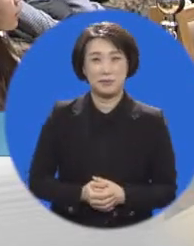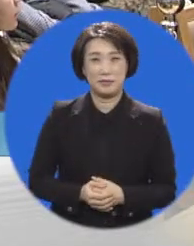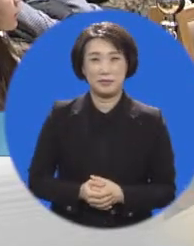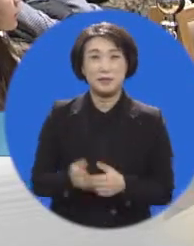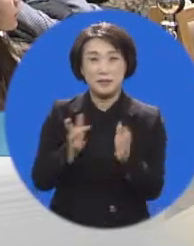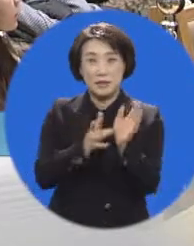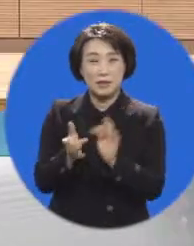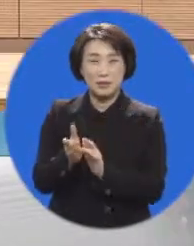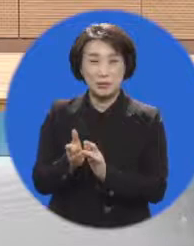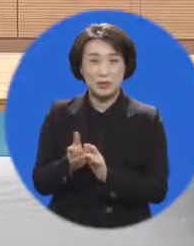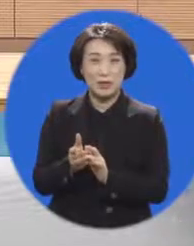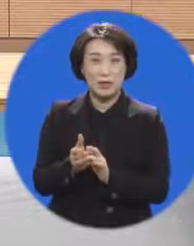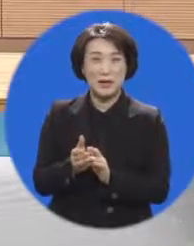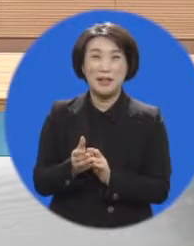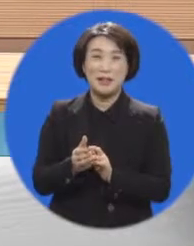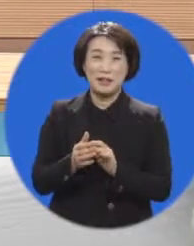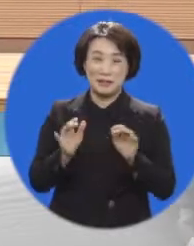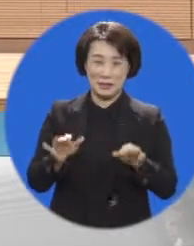예수님께서